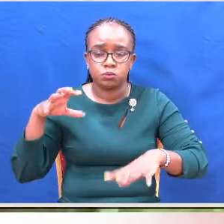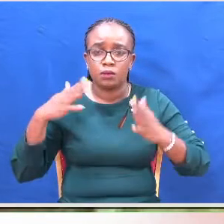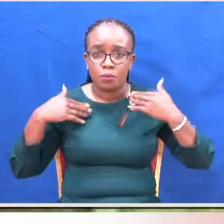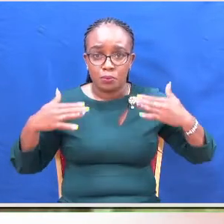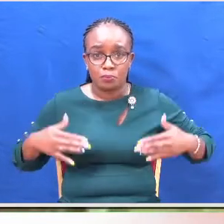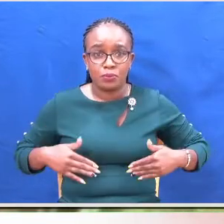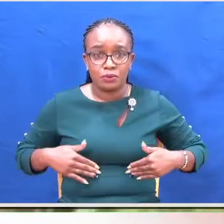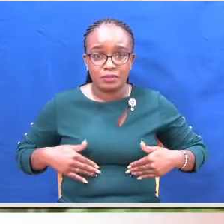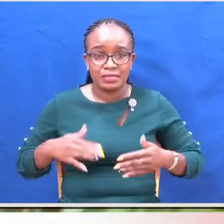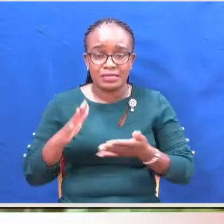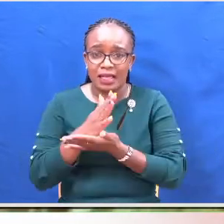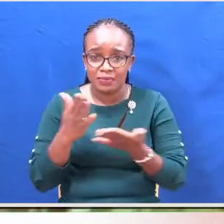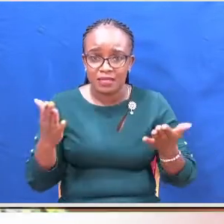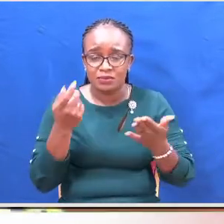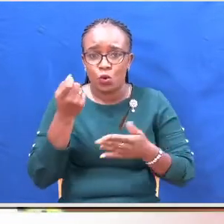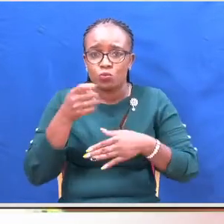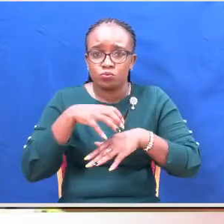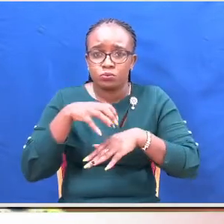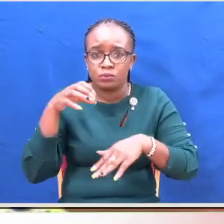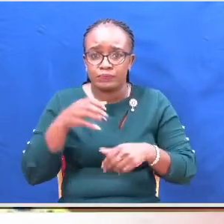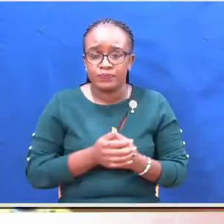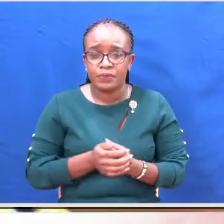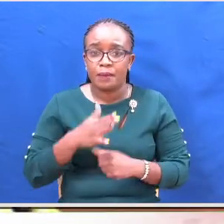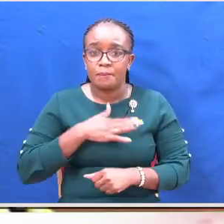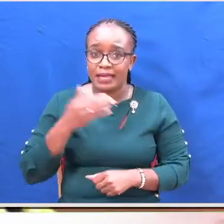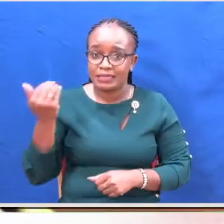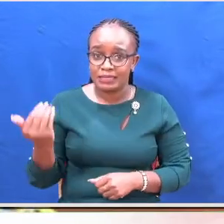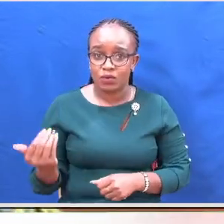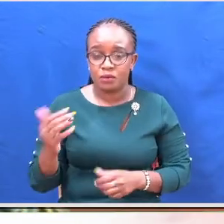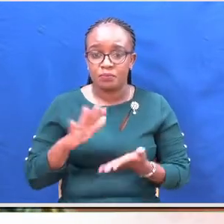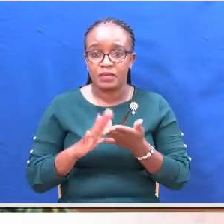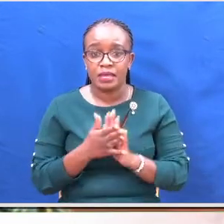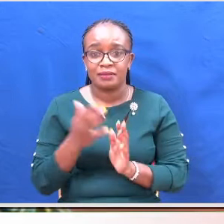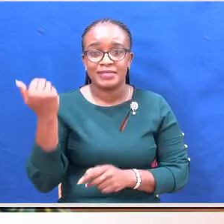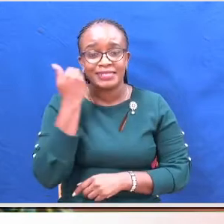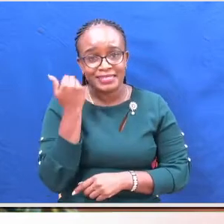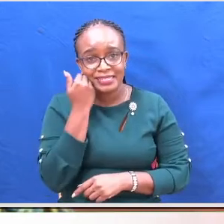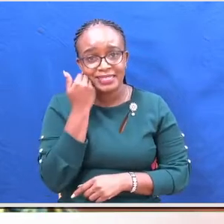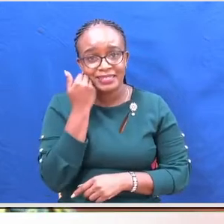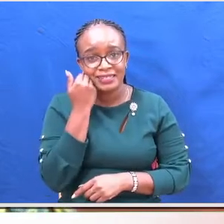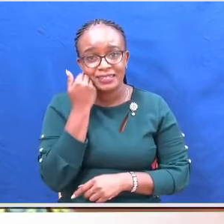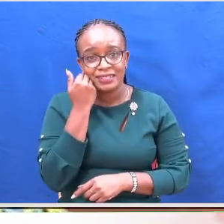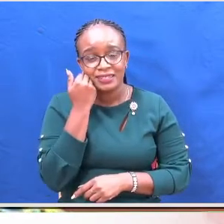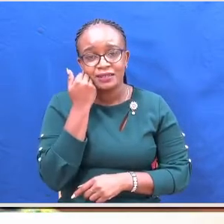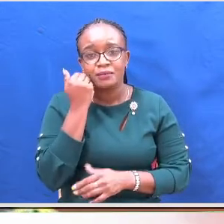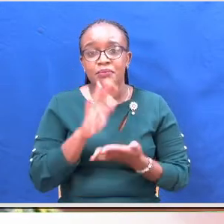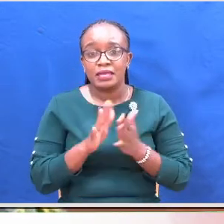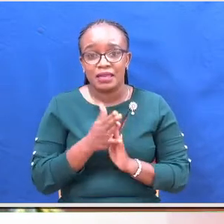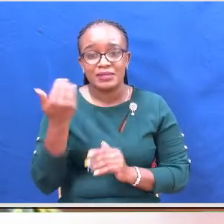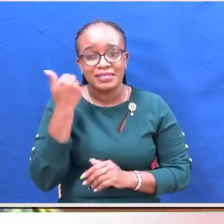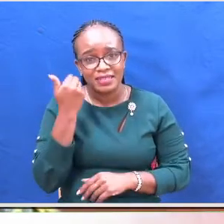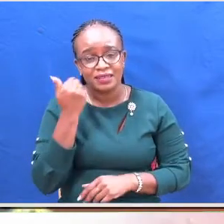Tukatu tu kamepinga tu hapa. Sasa huyu mtoto wangu alikonjeka. Alikuwa anakonjeka tu na